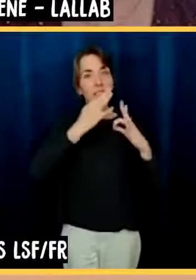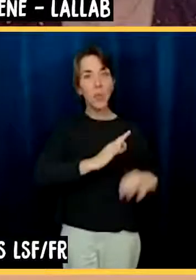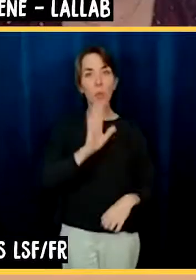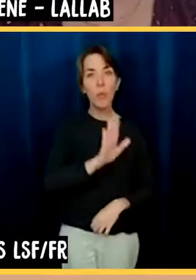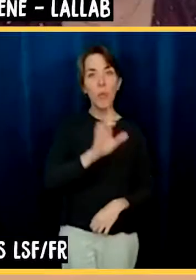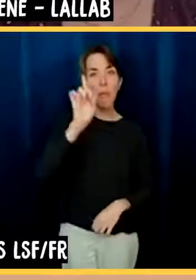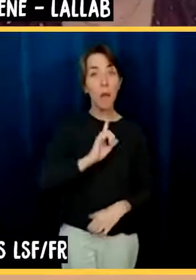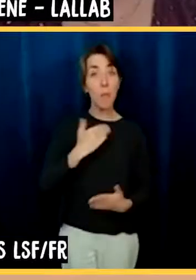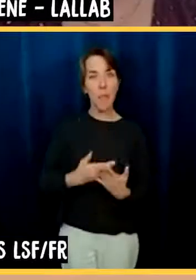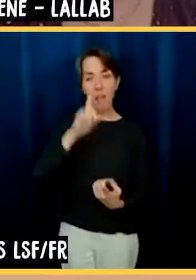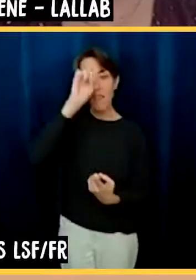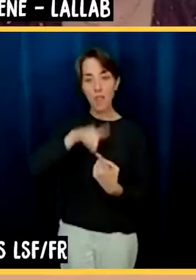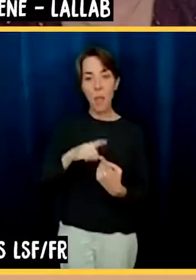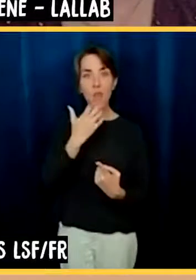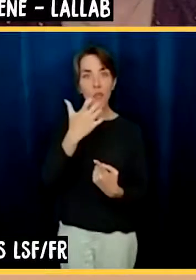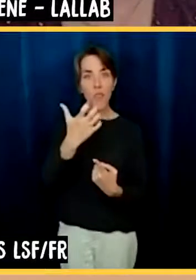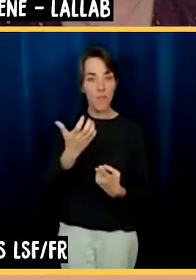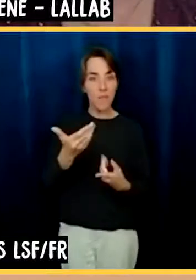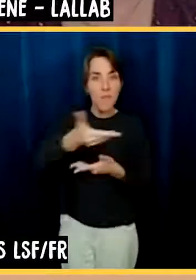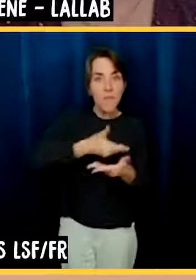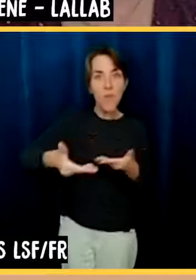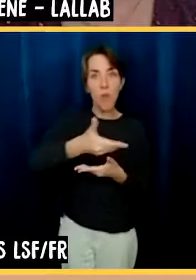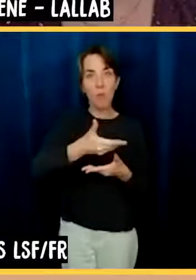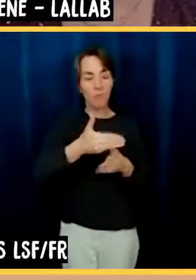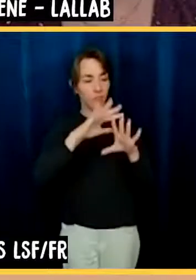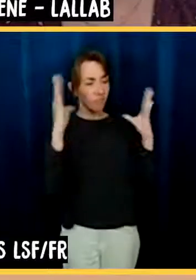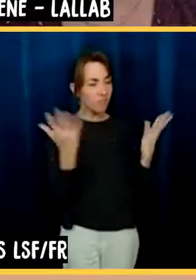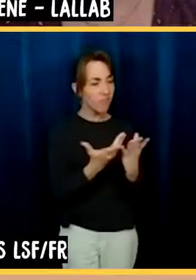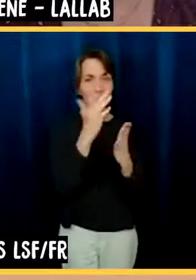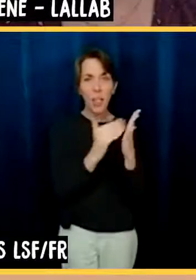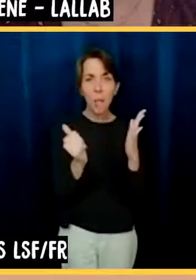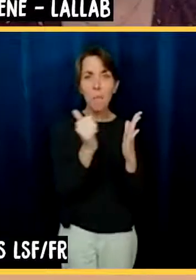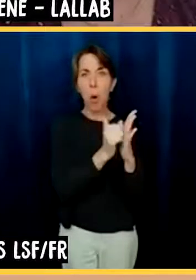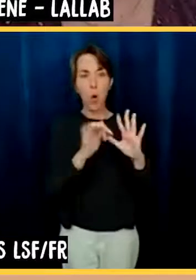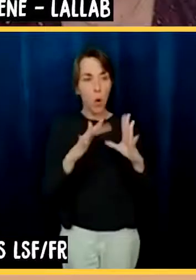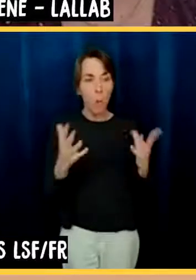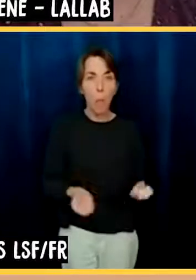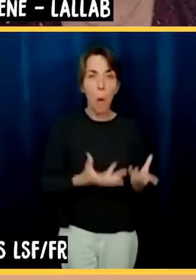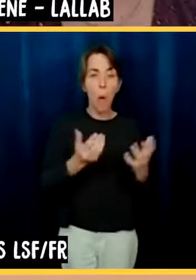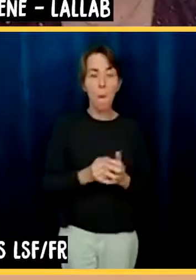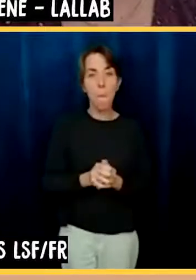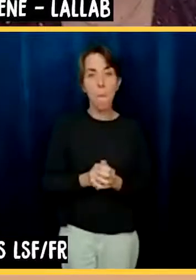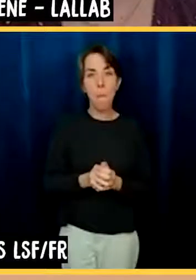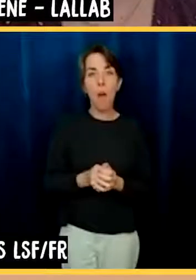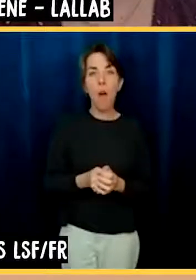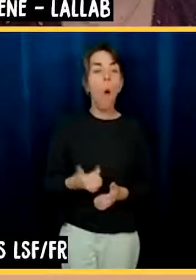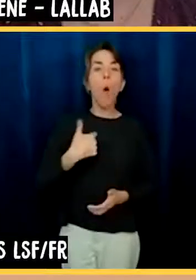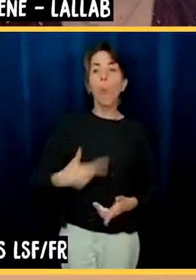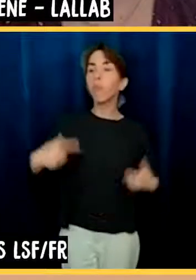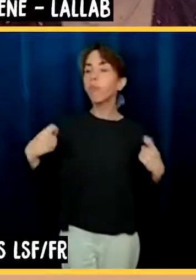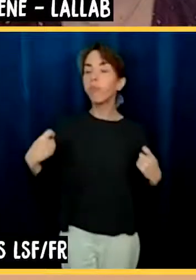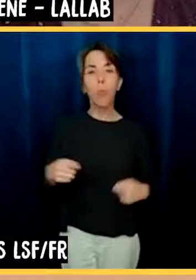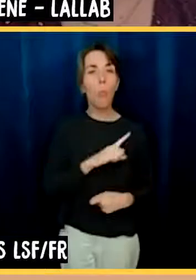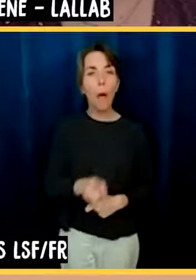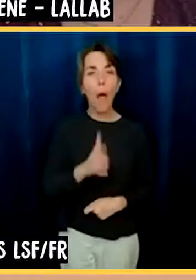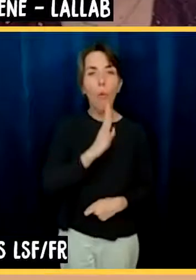fait, et de toute la symbolique qu'il y a autour et de l'importance qu'il y a autour. Je vais prendre mes as, c'est pas du tout ni une conférence, ni une intervention. Je vais